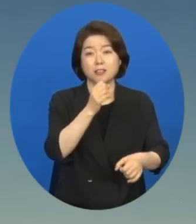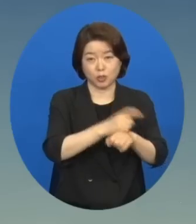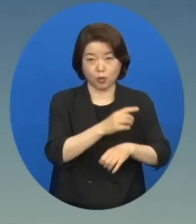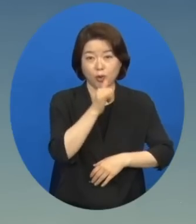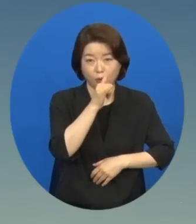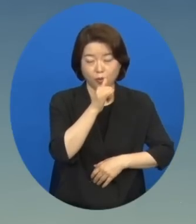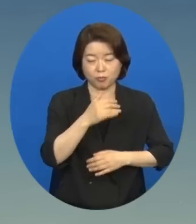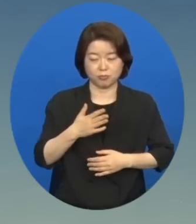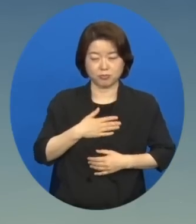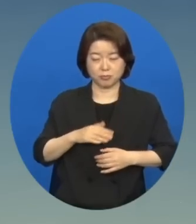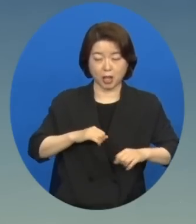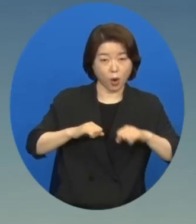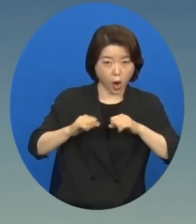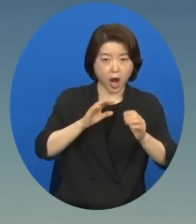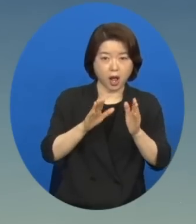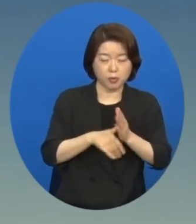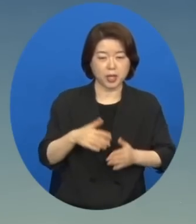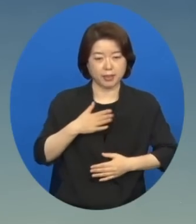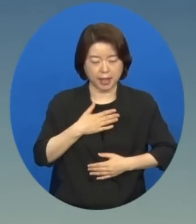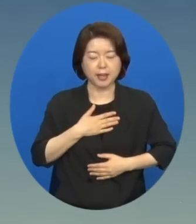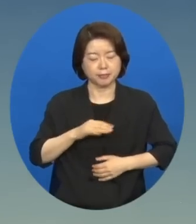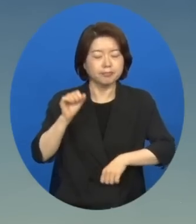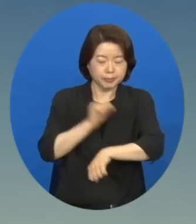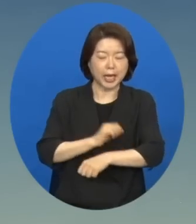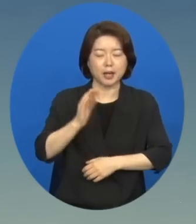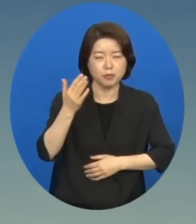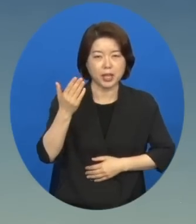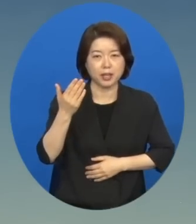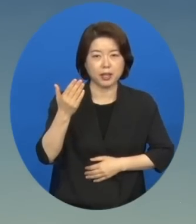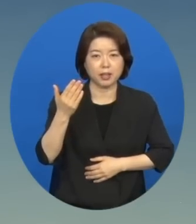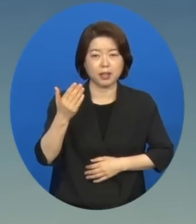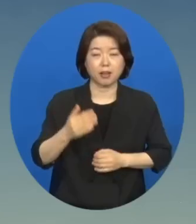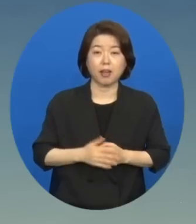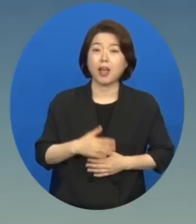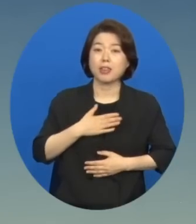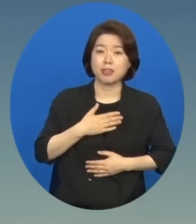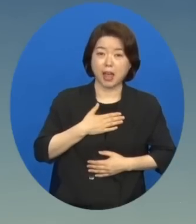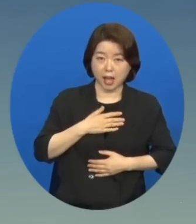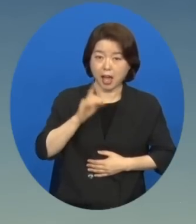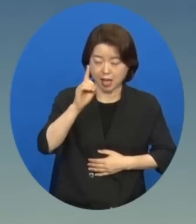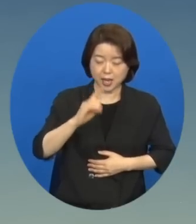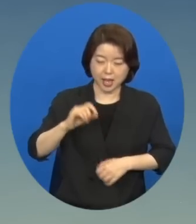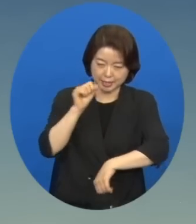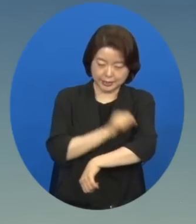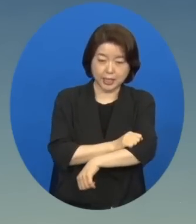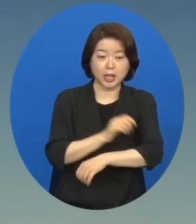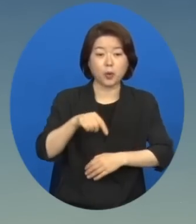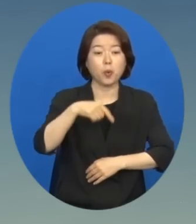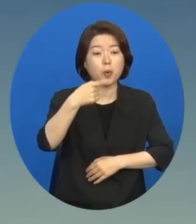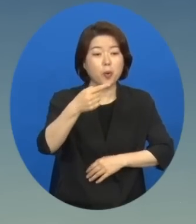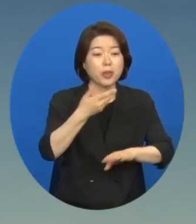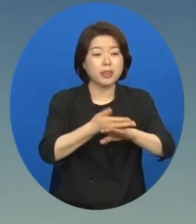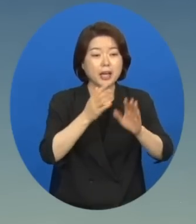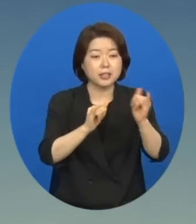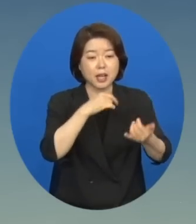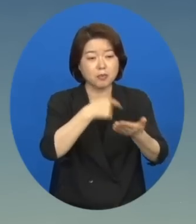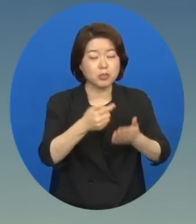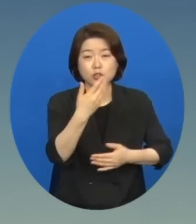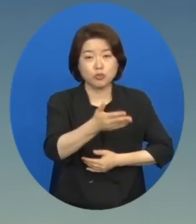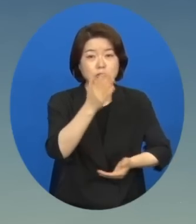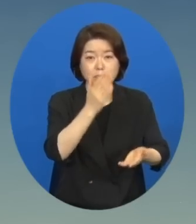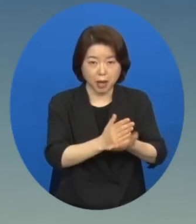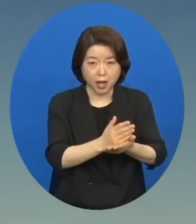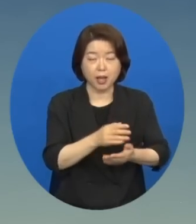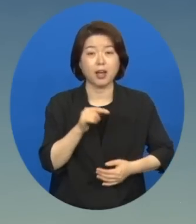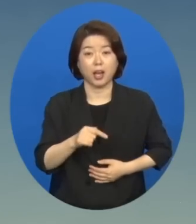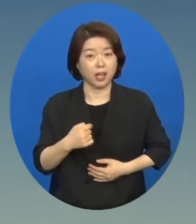사역을 할 때에도 나 하나 잘하자, 나 하나 잘하고 남에게 피해 안 주는 게, 저는